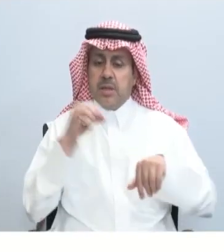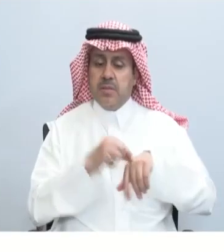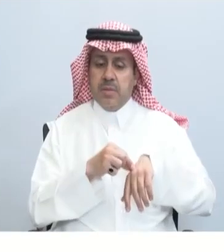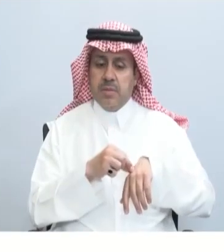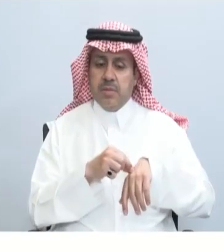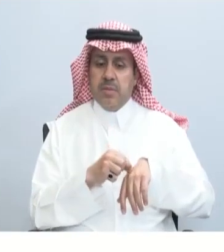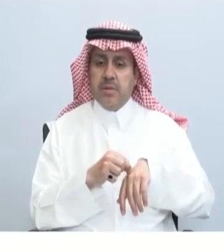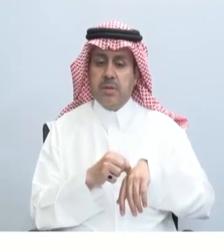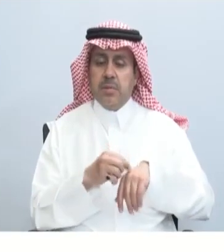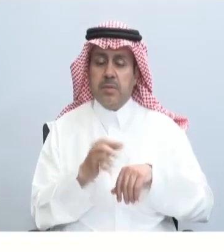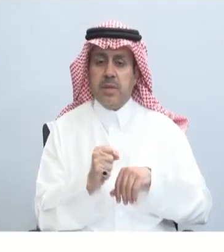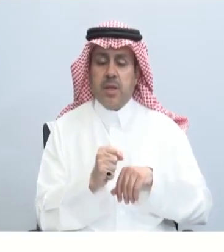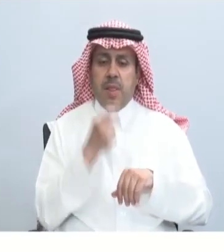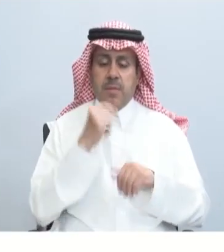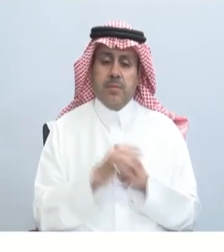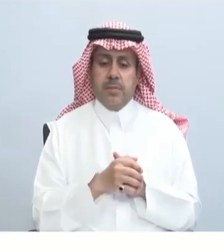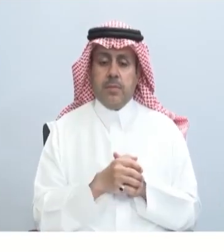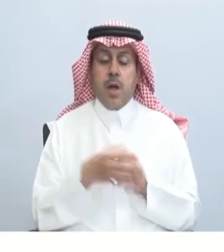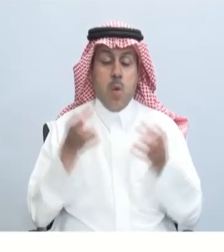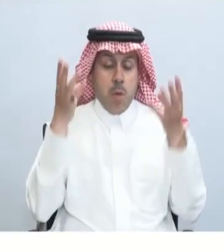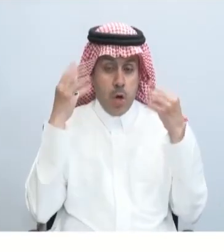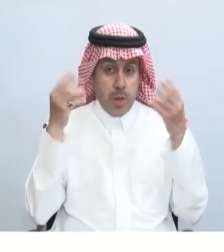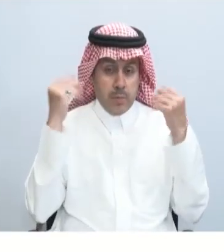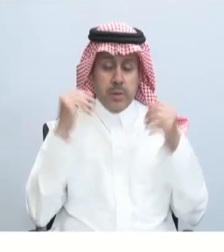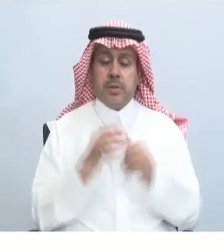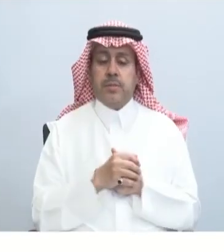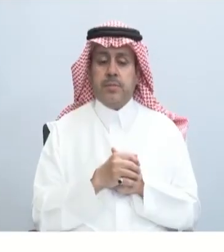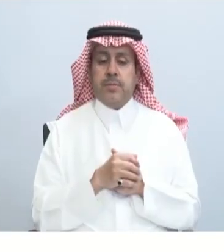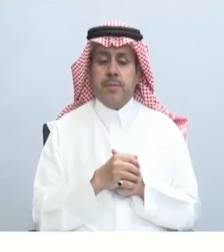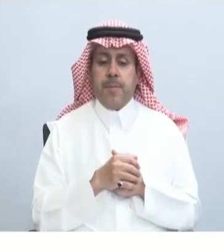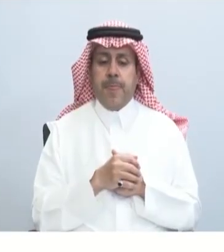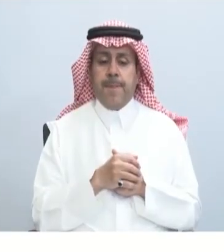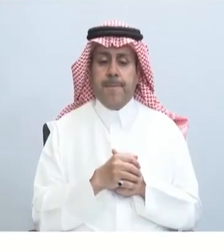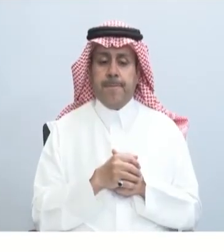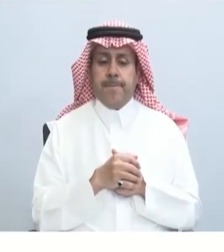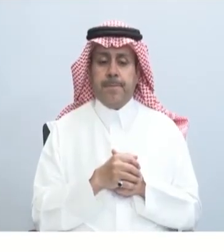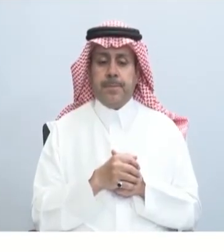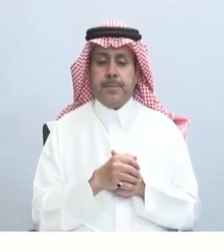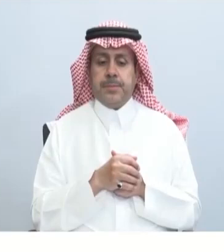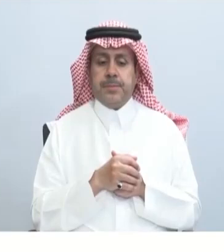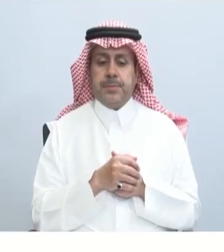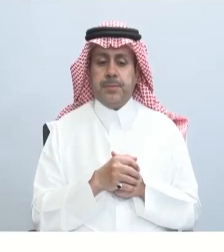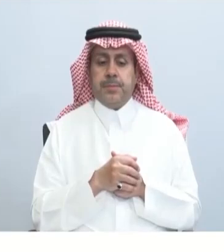فاستمسك الدم هذه المعلومات طلابي وطالبات فقط للاطلاع